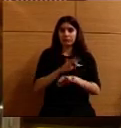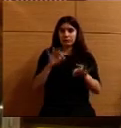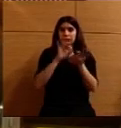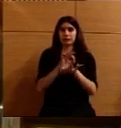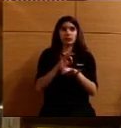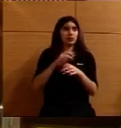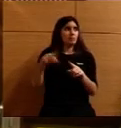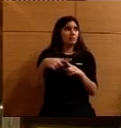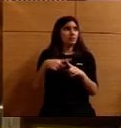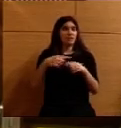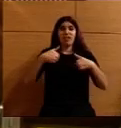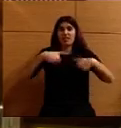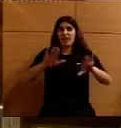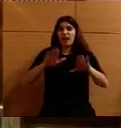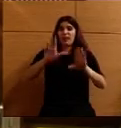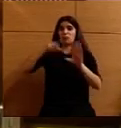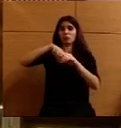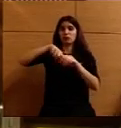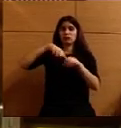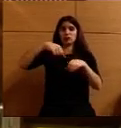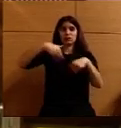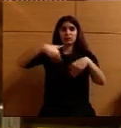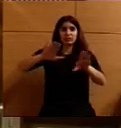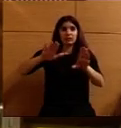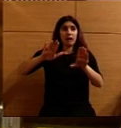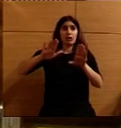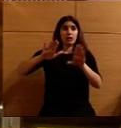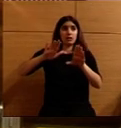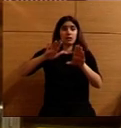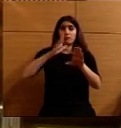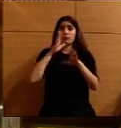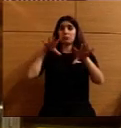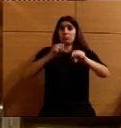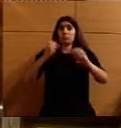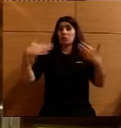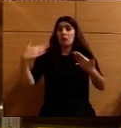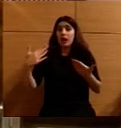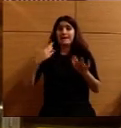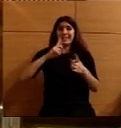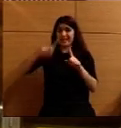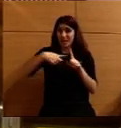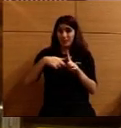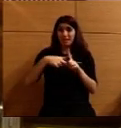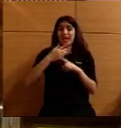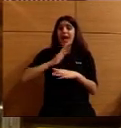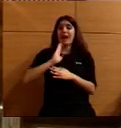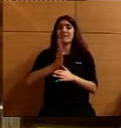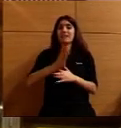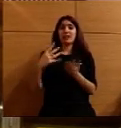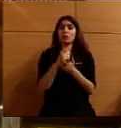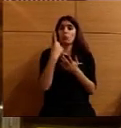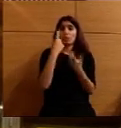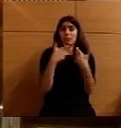s'hagi deixat que els llocs vingueren després a no tindre ocupant i que, a més, afectara a tot